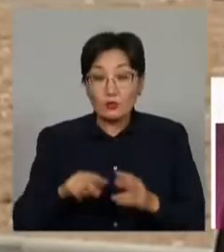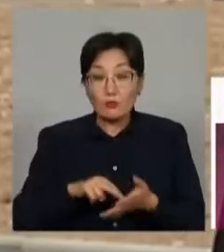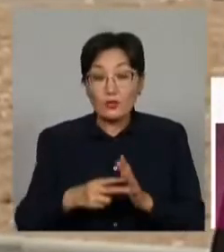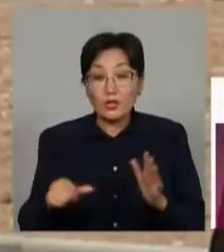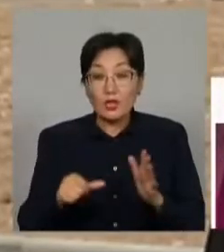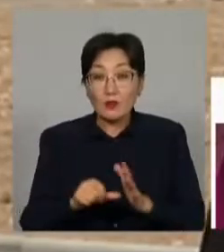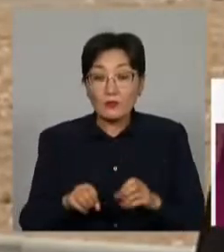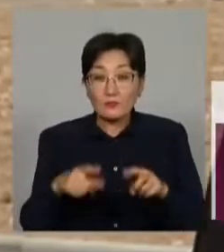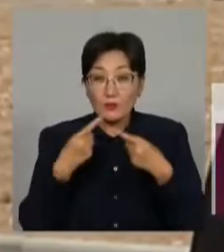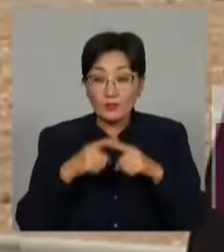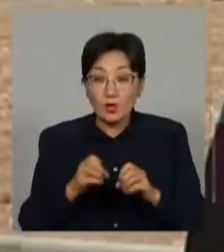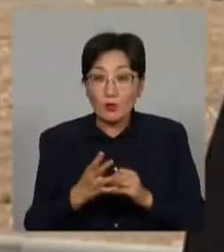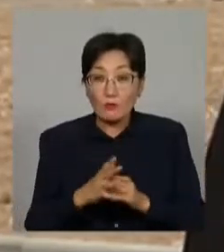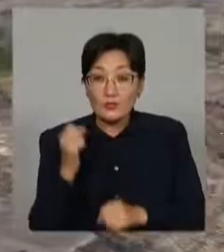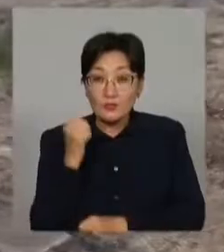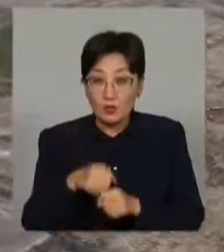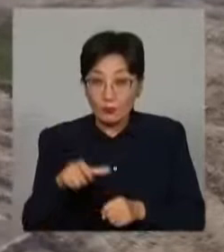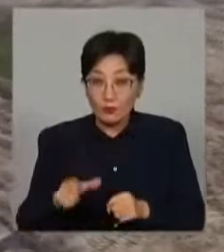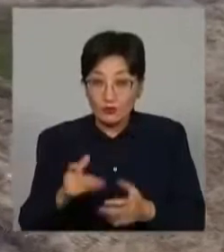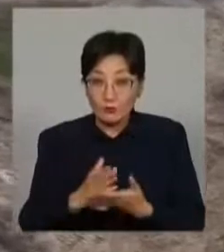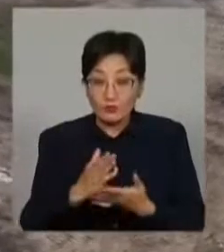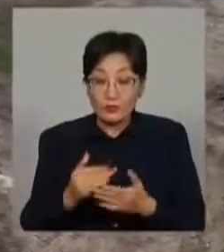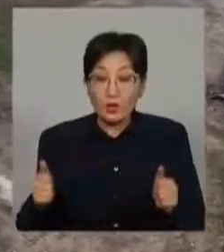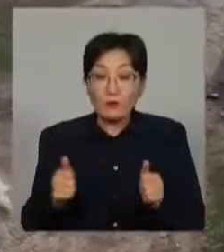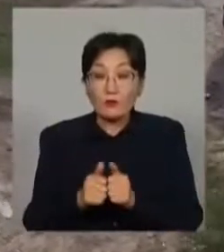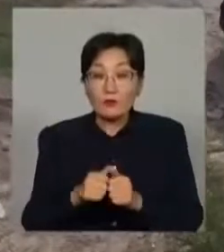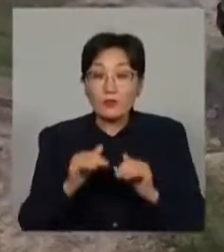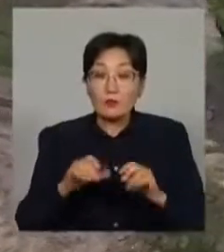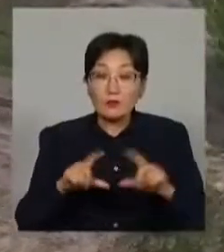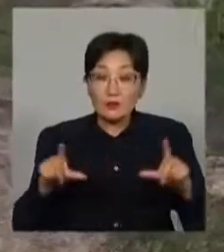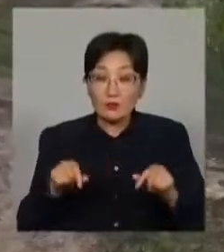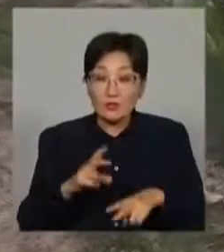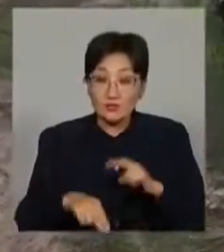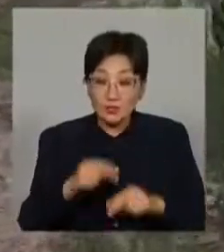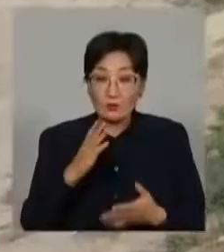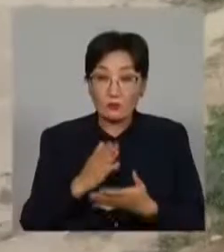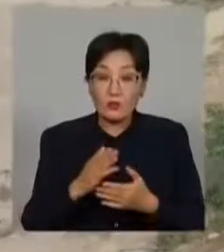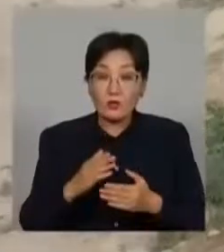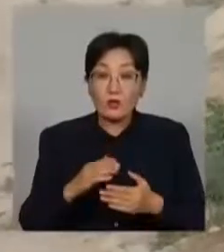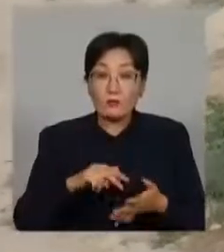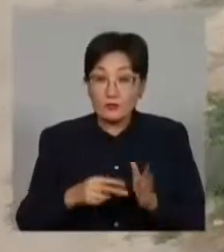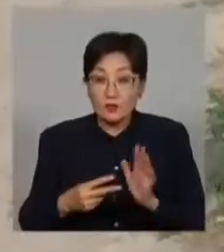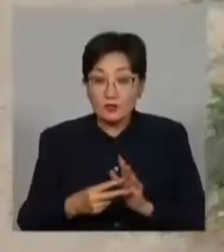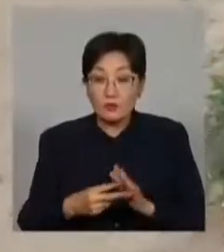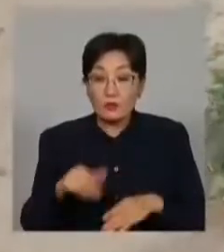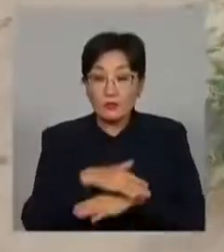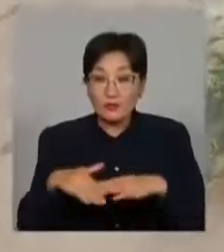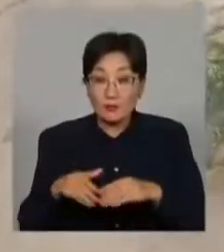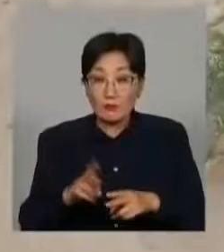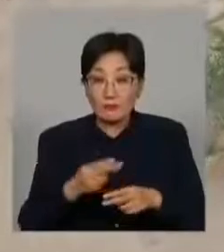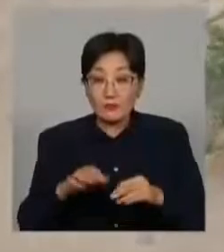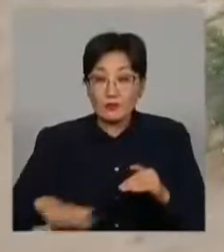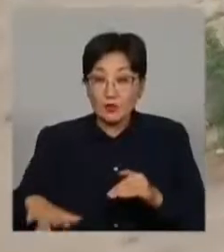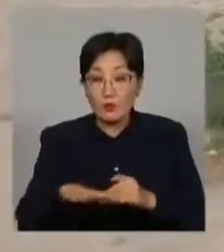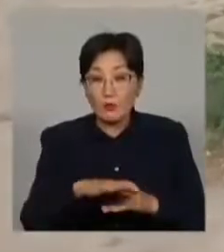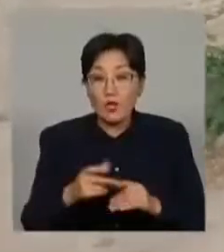бірлік техникамен 15 адам жұмыс істеп жатыр. Осы маңға жақын жерде балабақша тұрғызу да қарастырылған. Трудовая көшесінің бойындағы қараусыз қалған